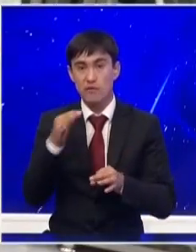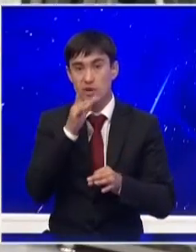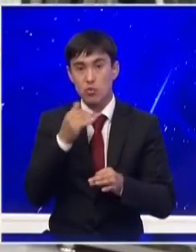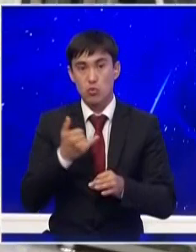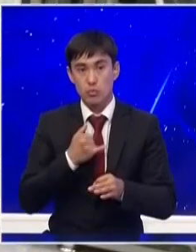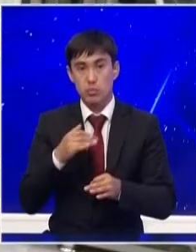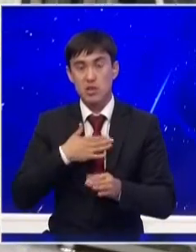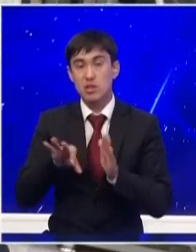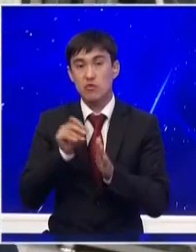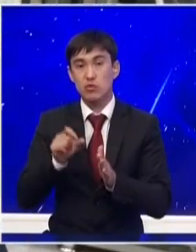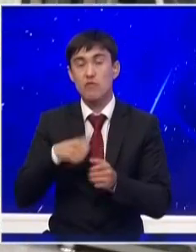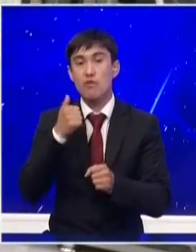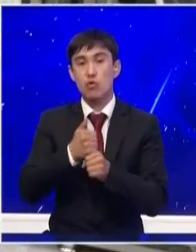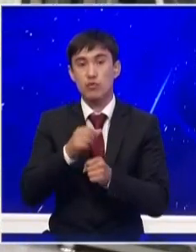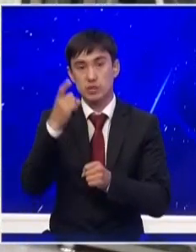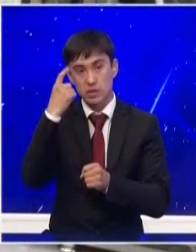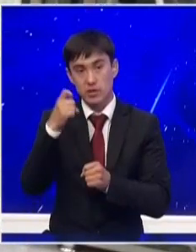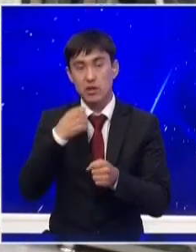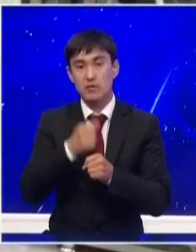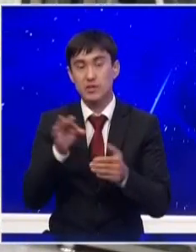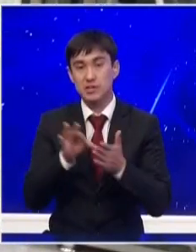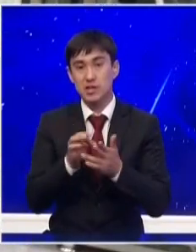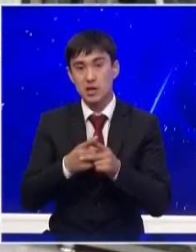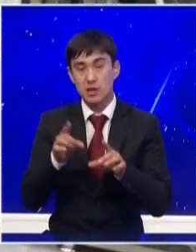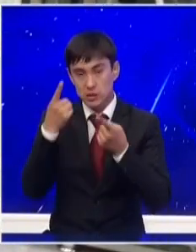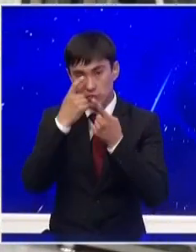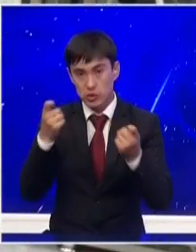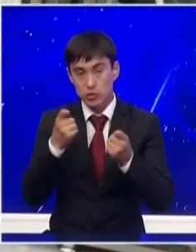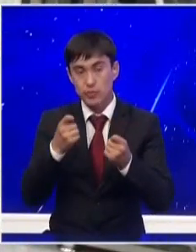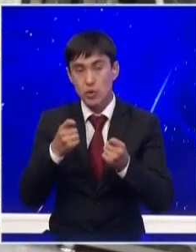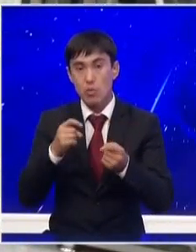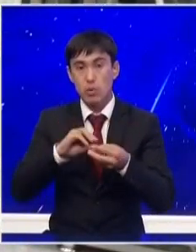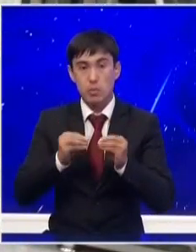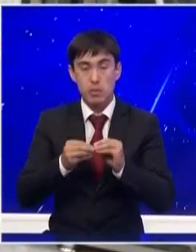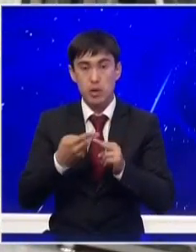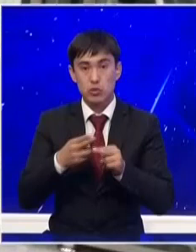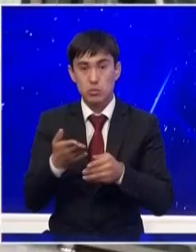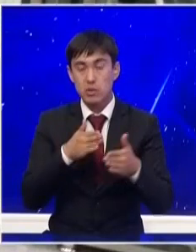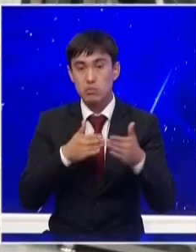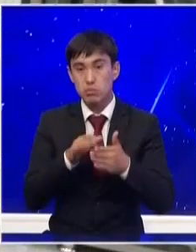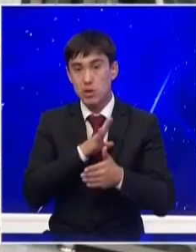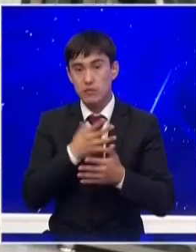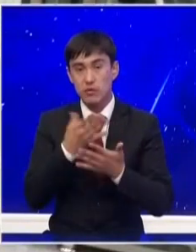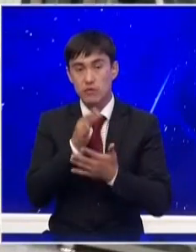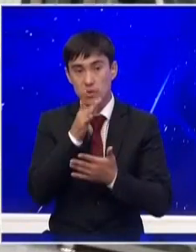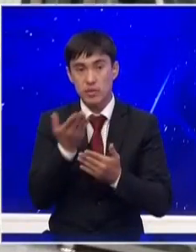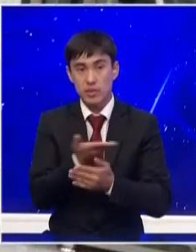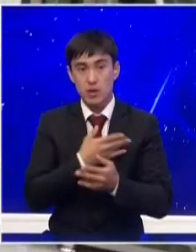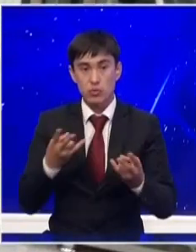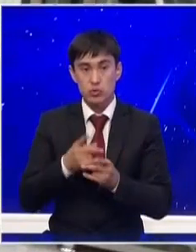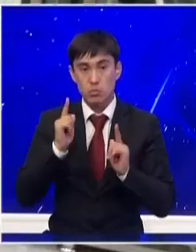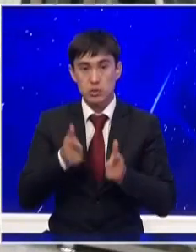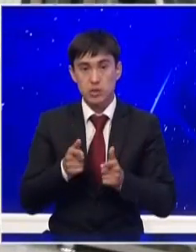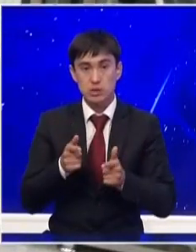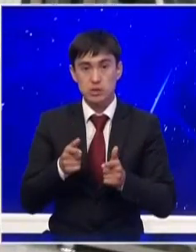я был уже депутатом Верховного Совета. Главная цель – это осветить упущения и проблемы, которые мы допустили в свое время. Ведь нам нужно